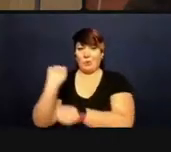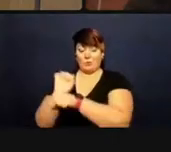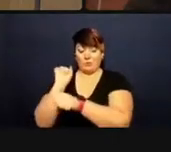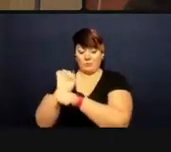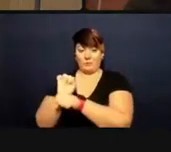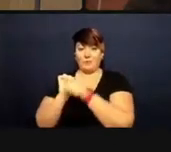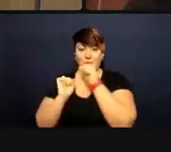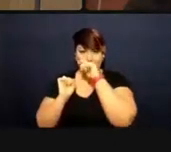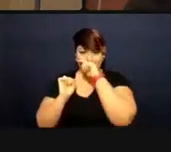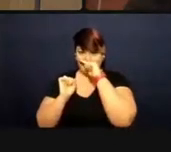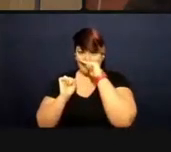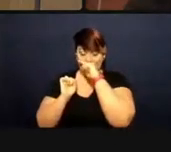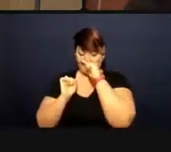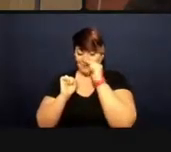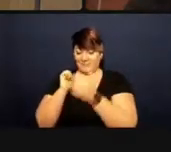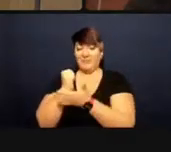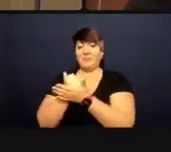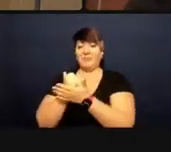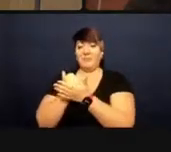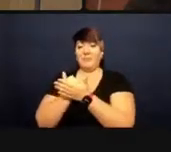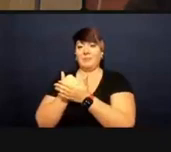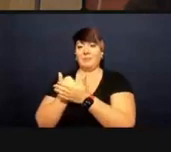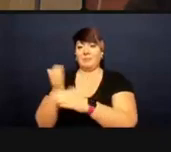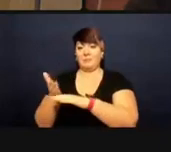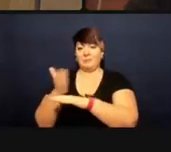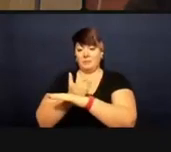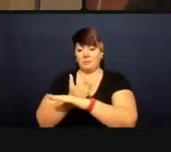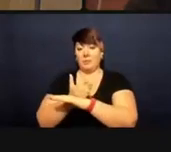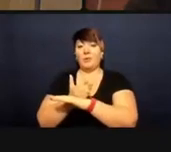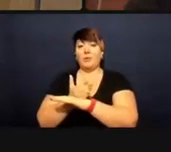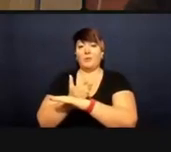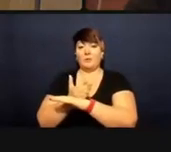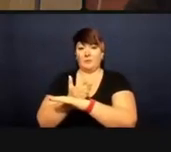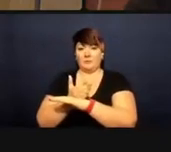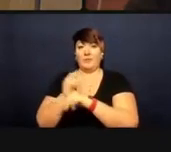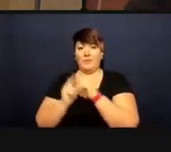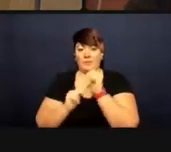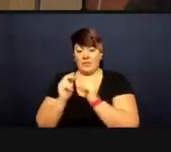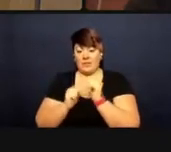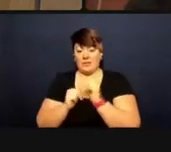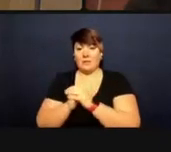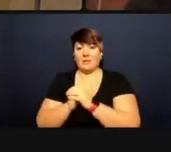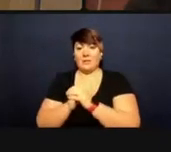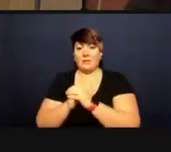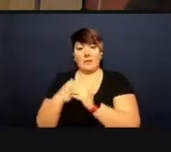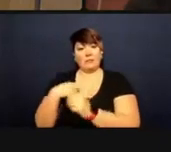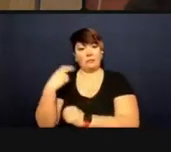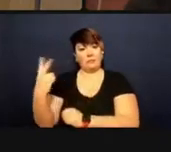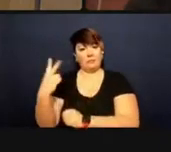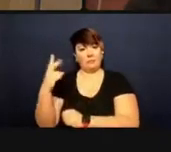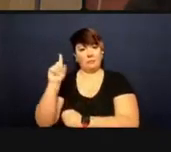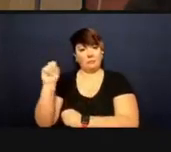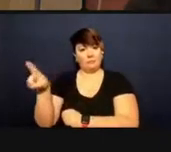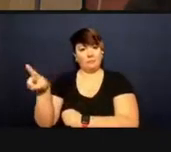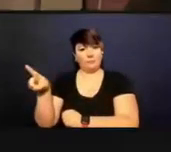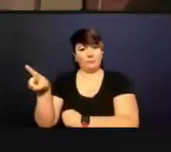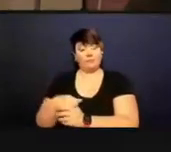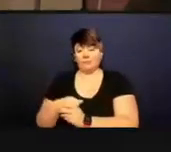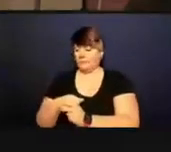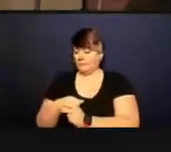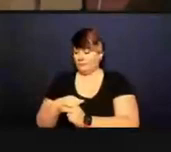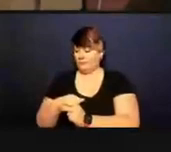ambayo umefanya ili tuweze kuboresha majengo yetu. Nina maswali